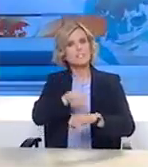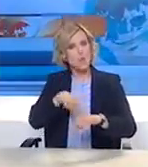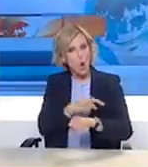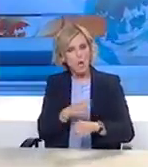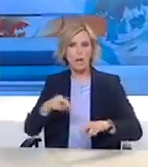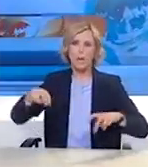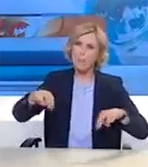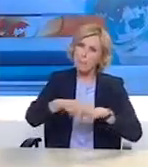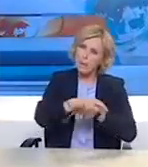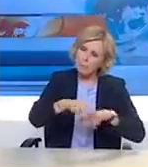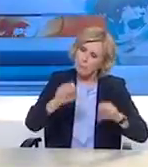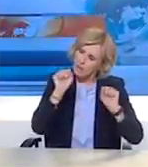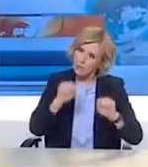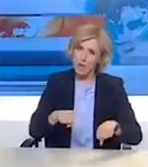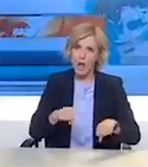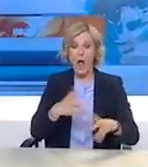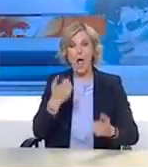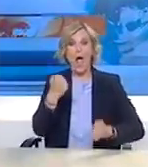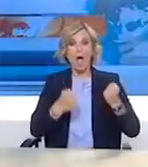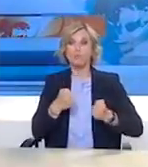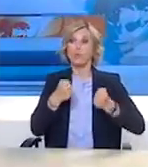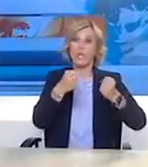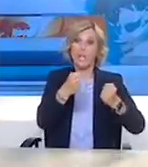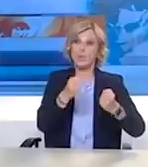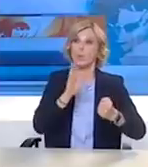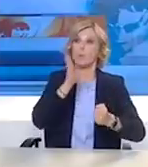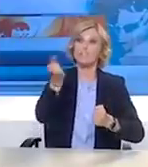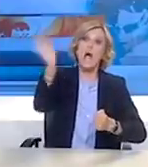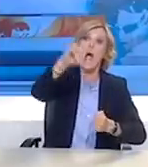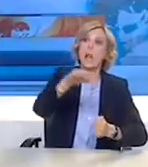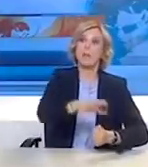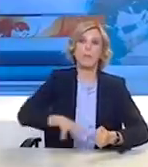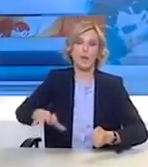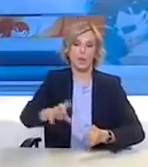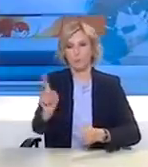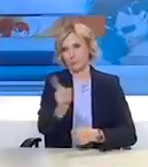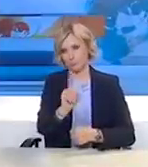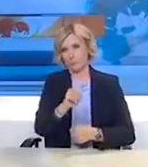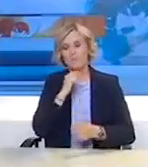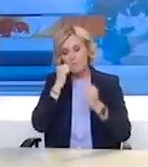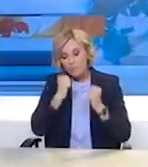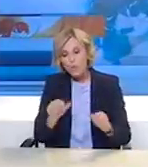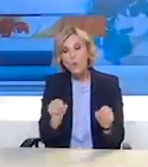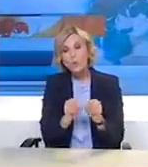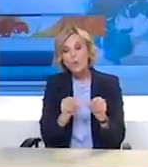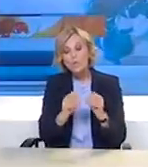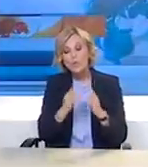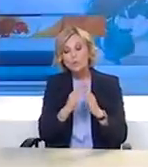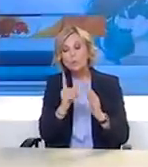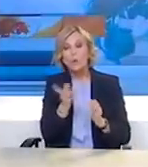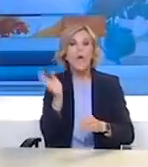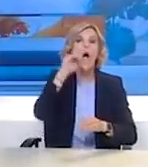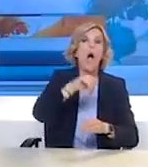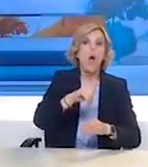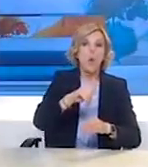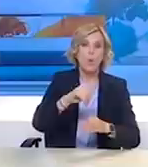σε άλλες περιοχές για να μπορέσουμε να κάνουμε τη σωματική μας άσκηση είναι αθέμητο. Και επίσης είναι πολύ σημαντικό ότι δεν τίθεται